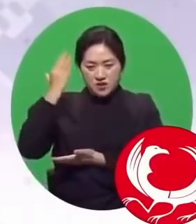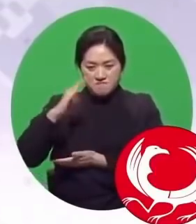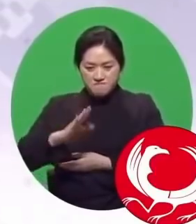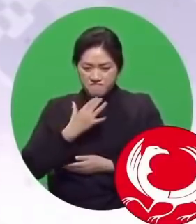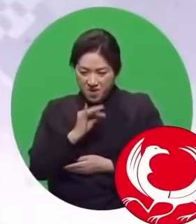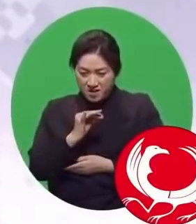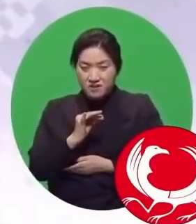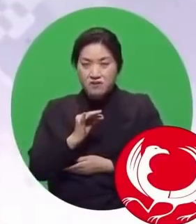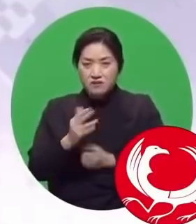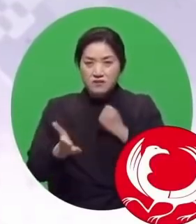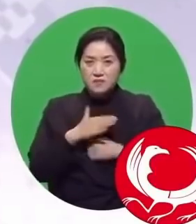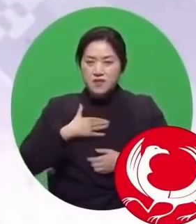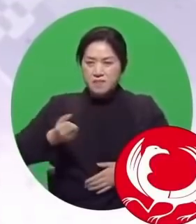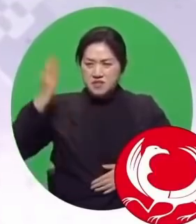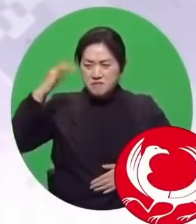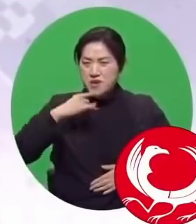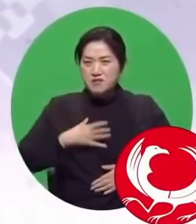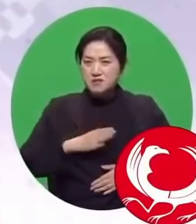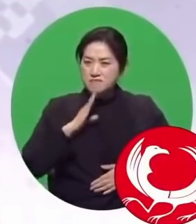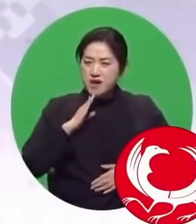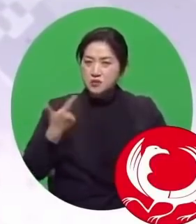해서 저만 주장하는 게 아니라